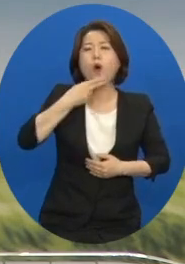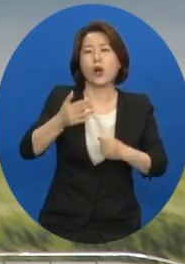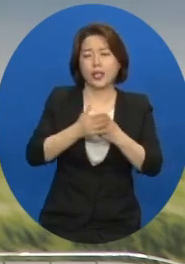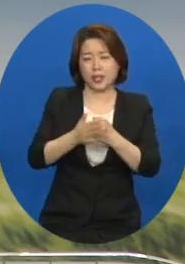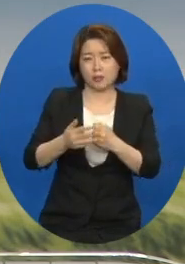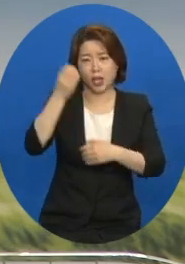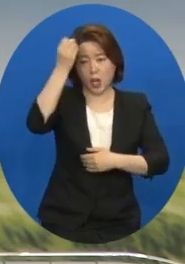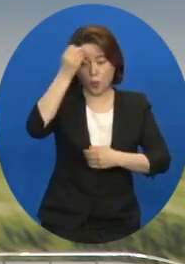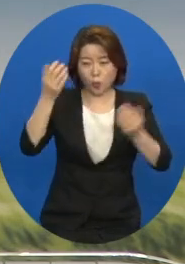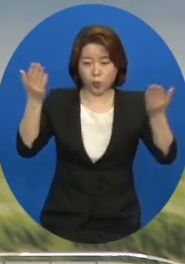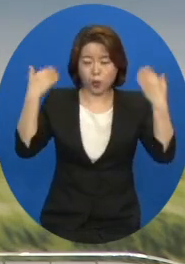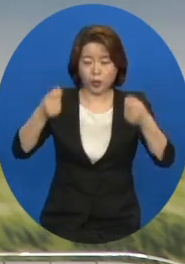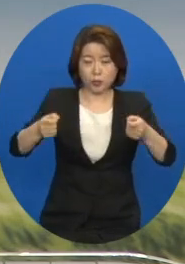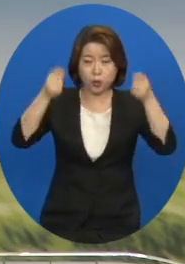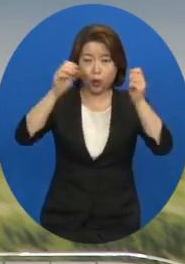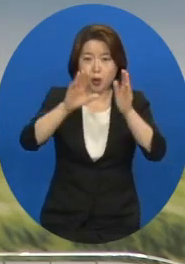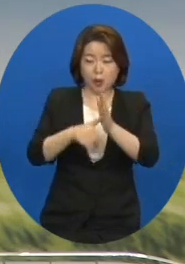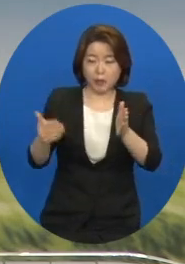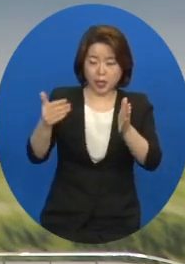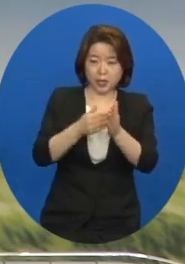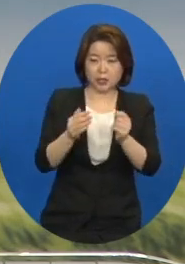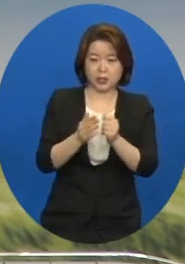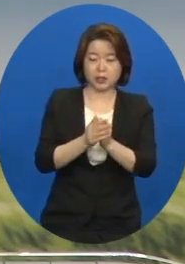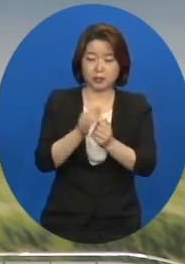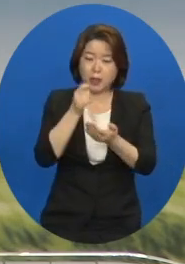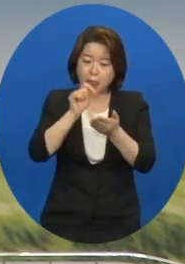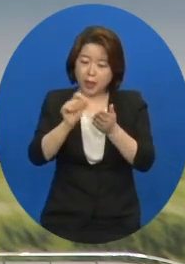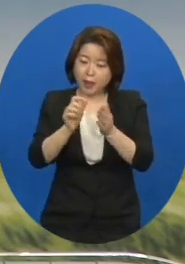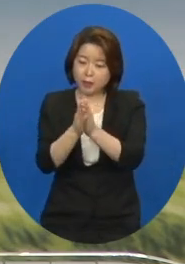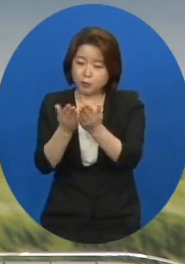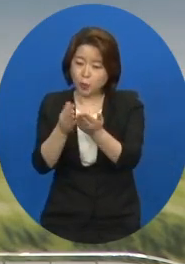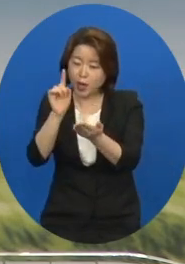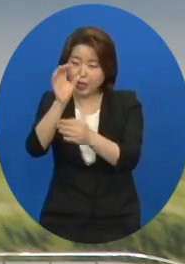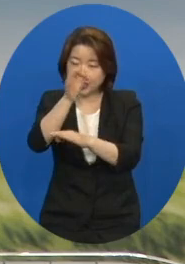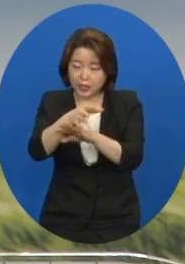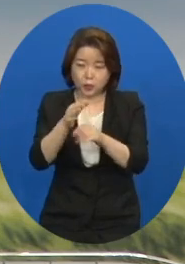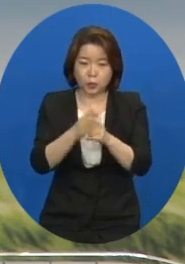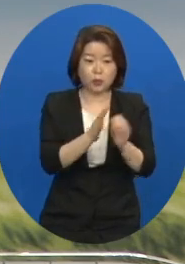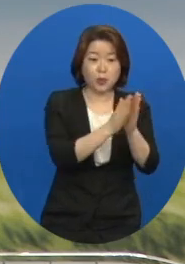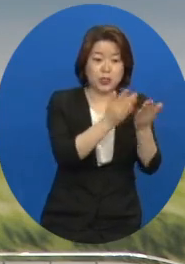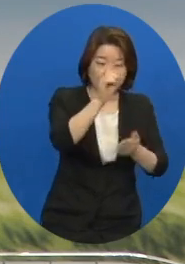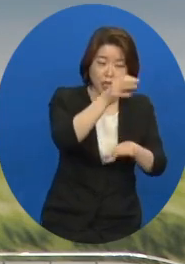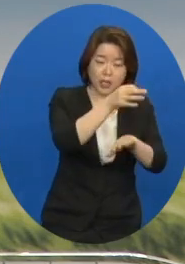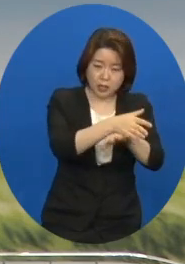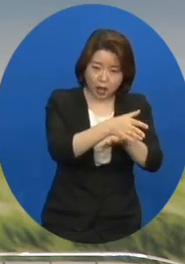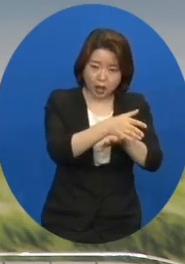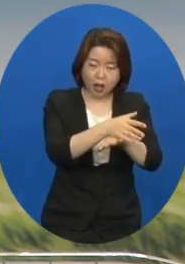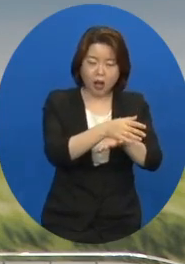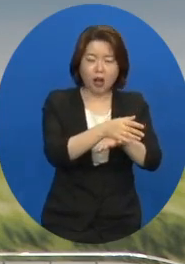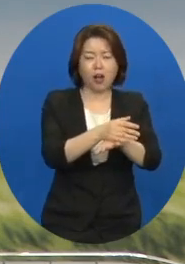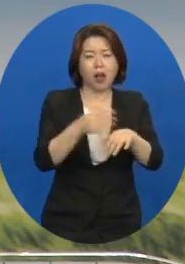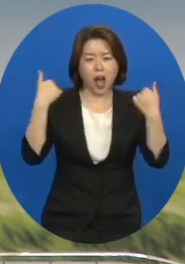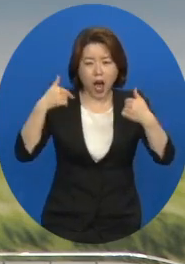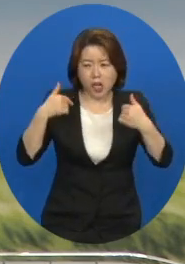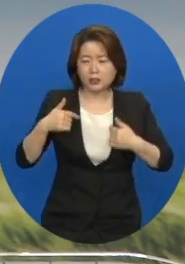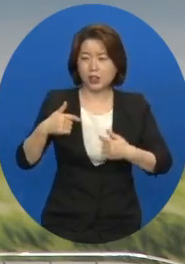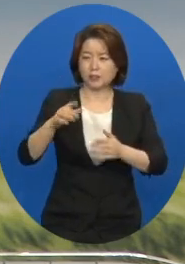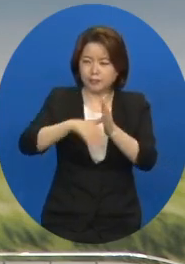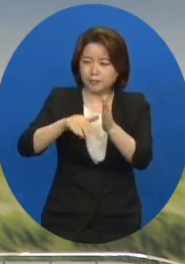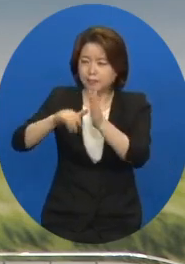고등학교 졸업할 때까지 노트 하나 사도, 참고서 하나 사도, 부모님께